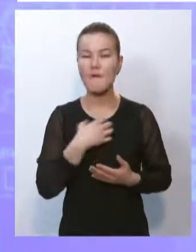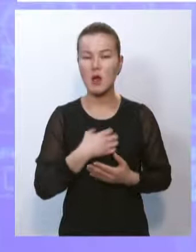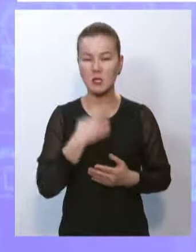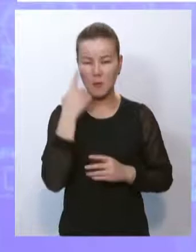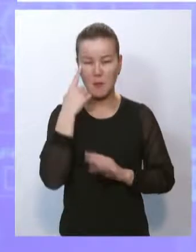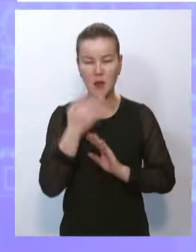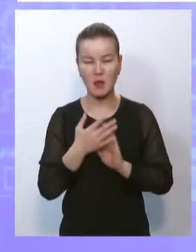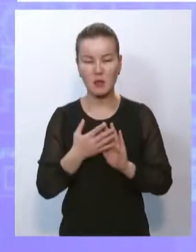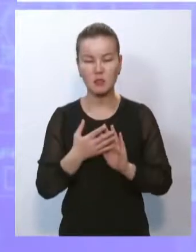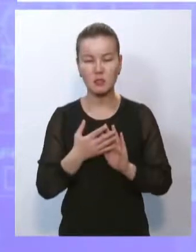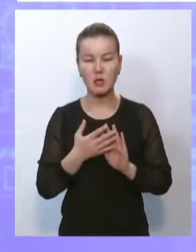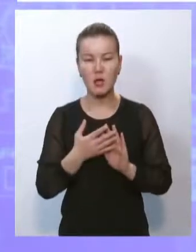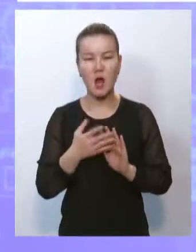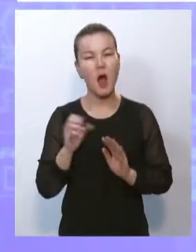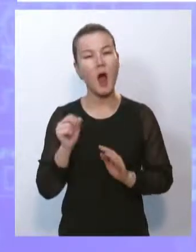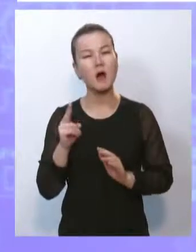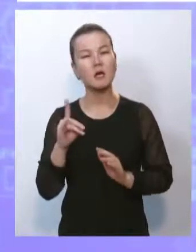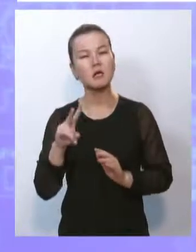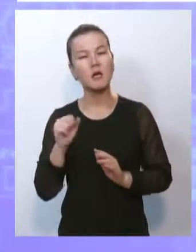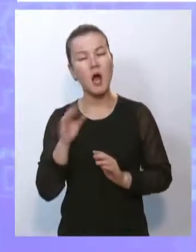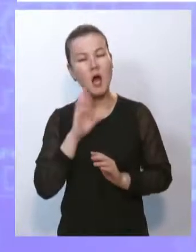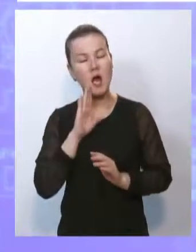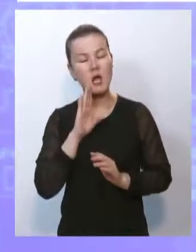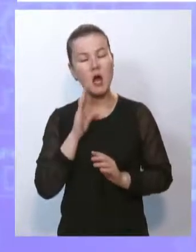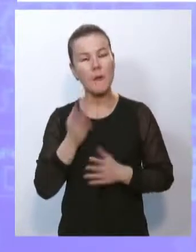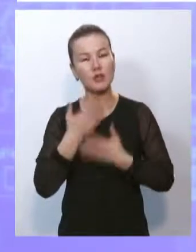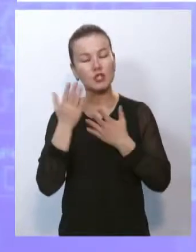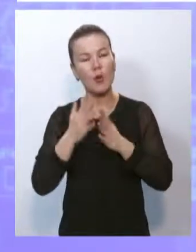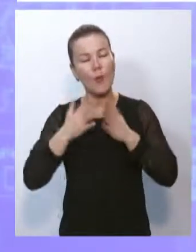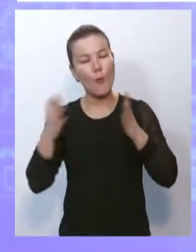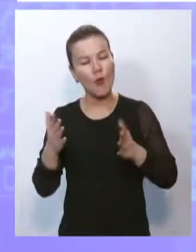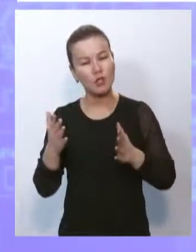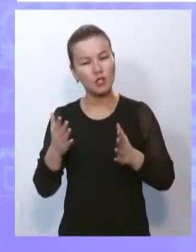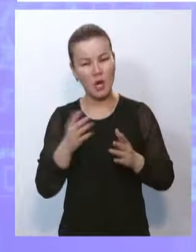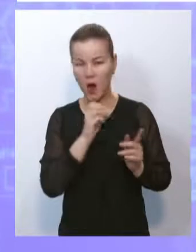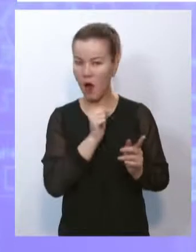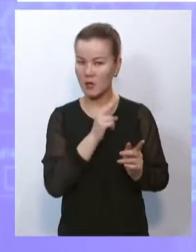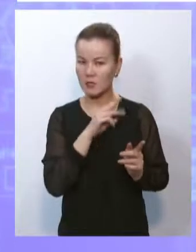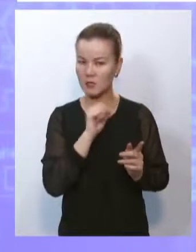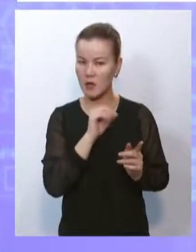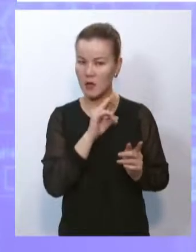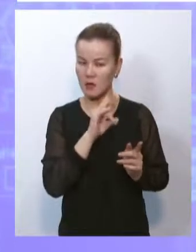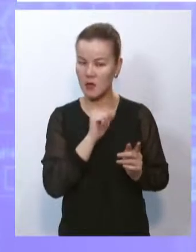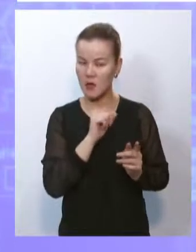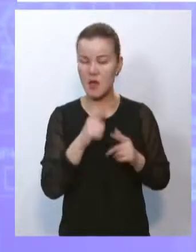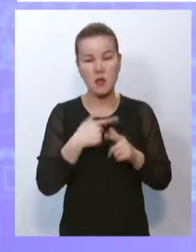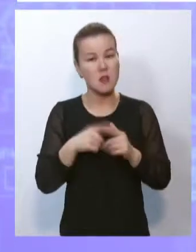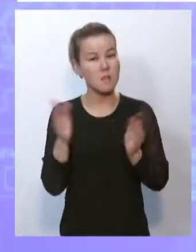понять акылай прочитала больше октана или меньше